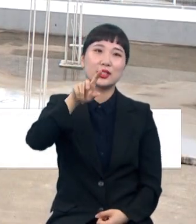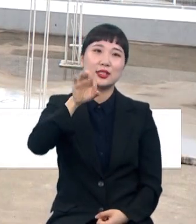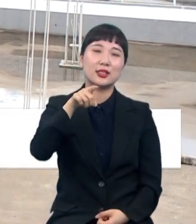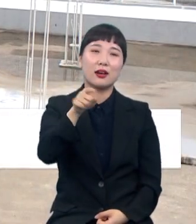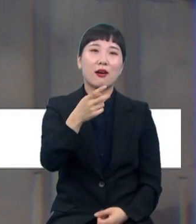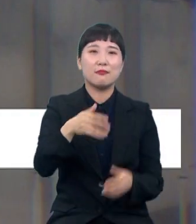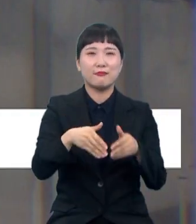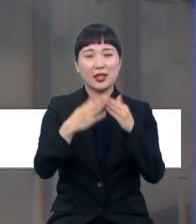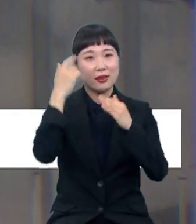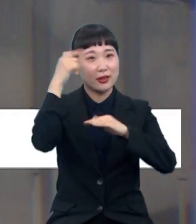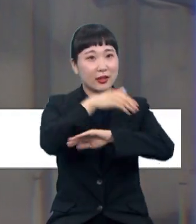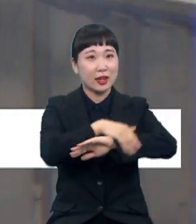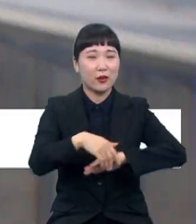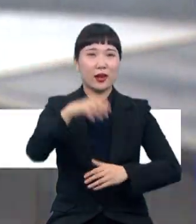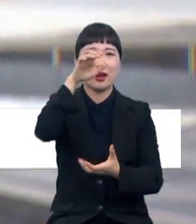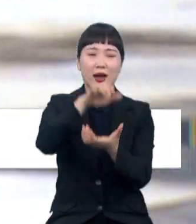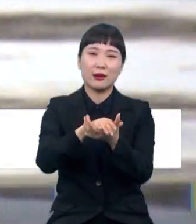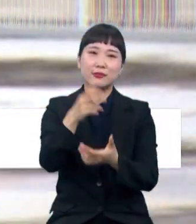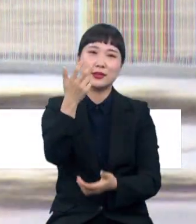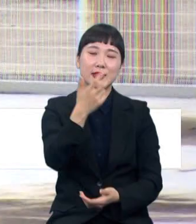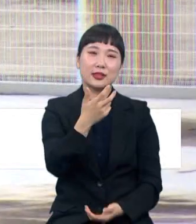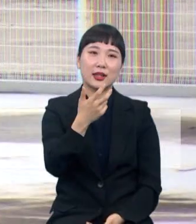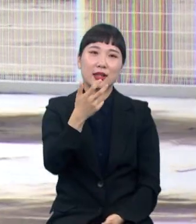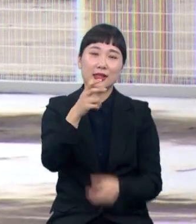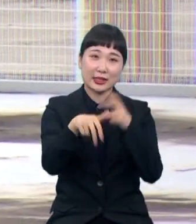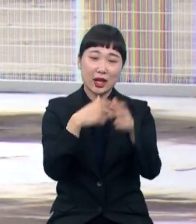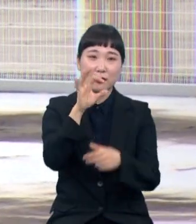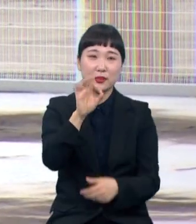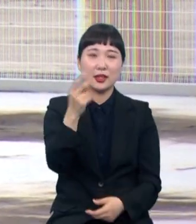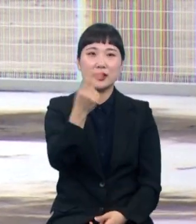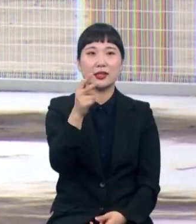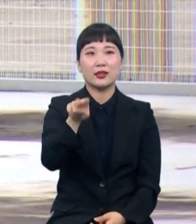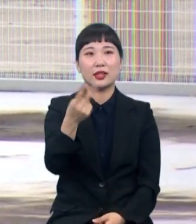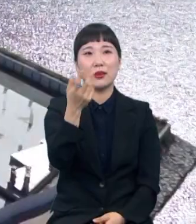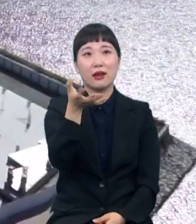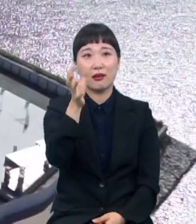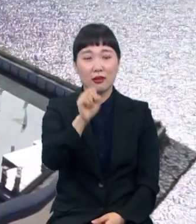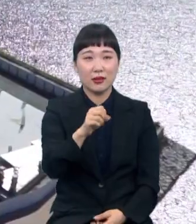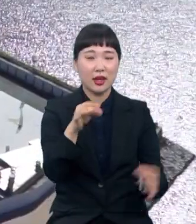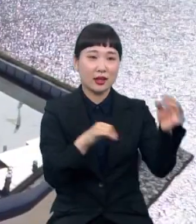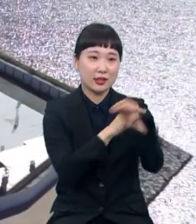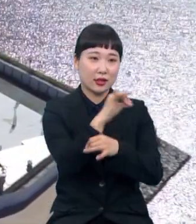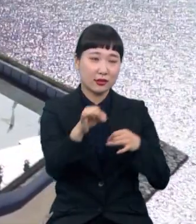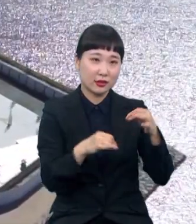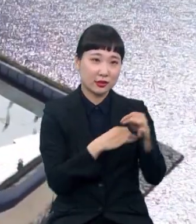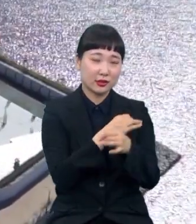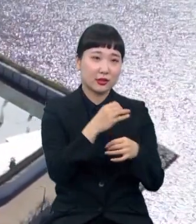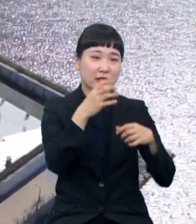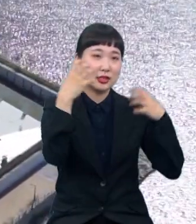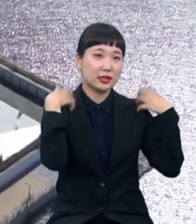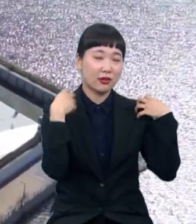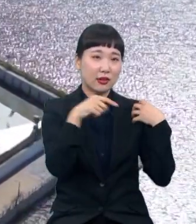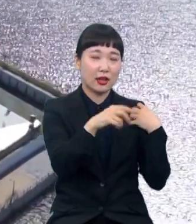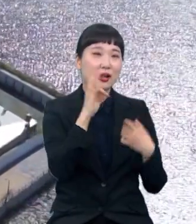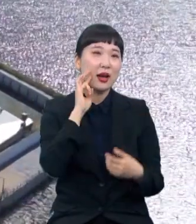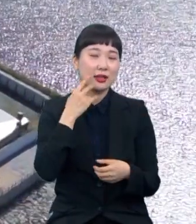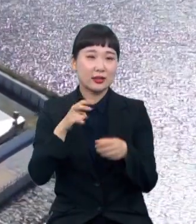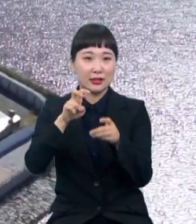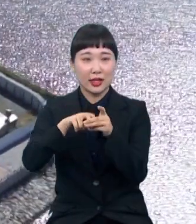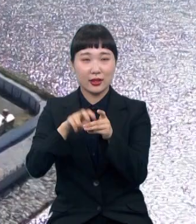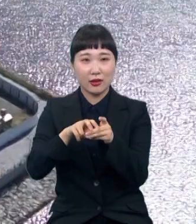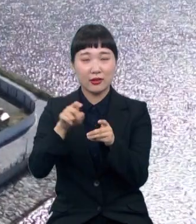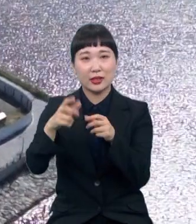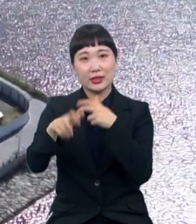계획입니다. 총 사업비는 2,200억 원. 인천경제자유구역청은 아트센터 인천 2단계 사업을 위해